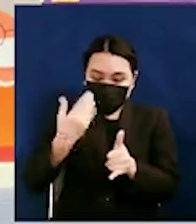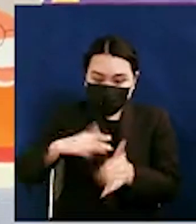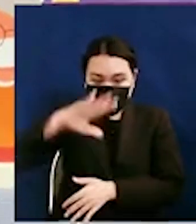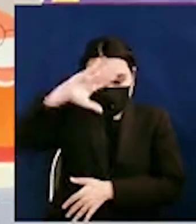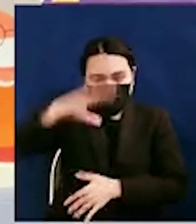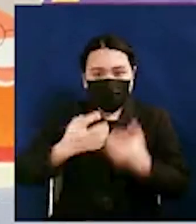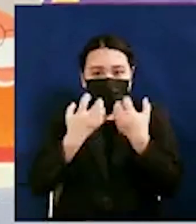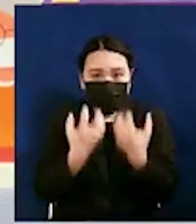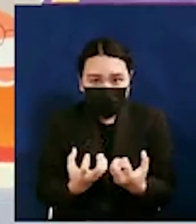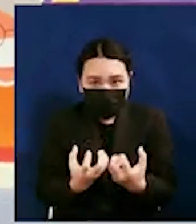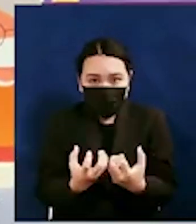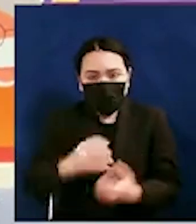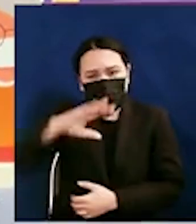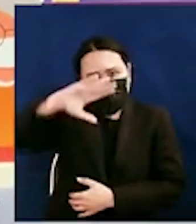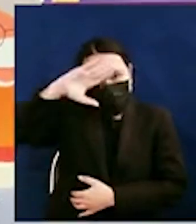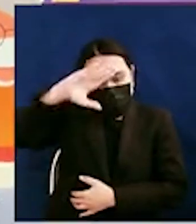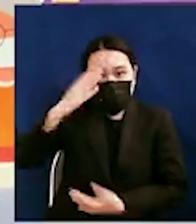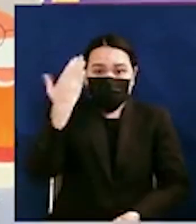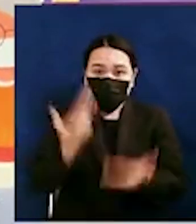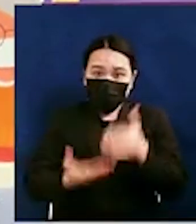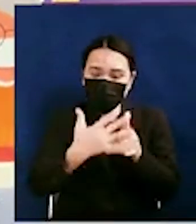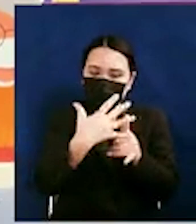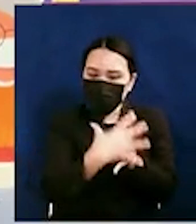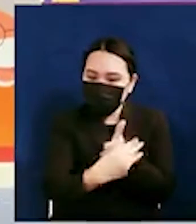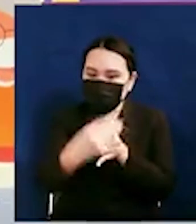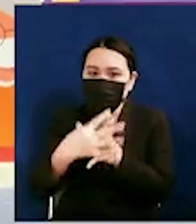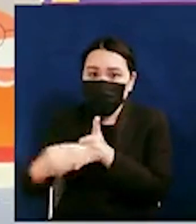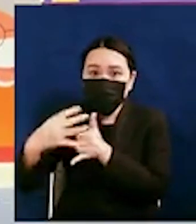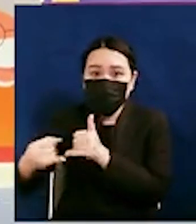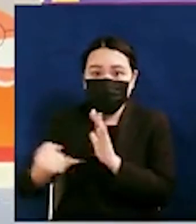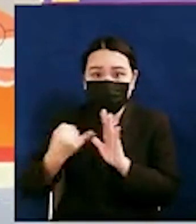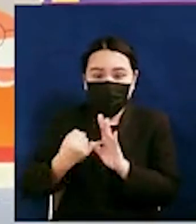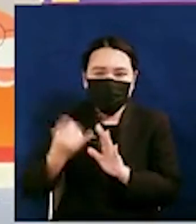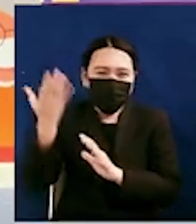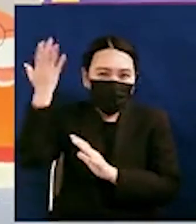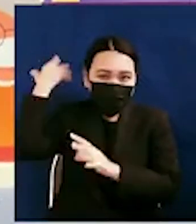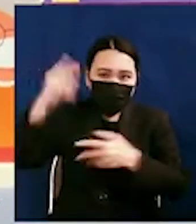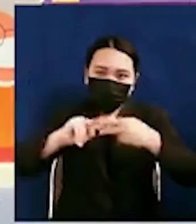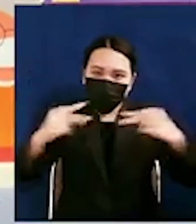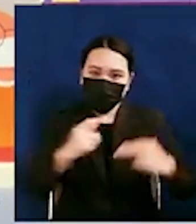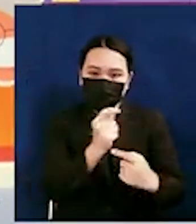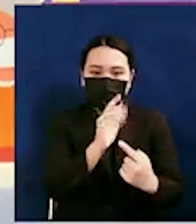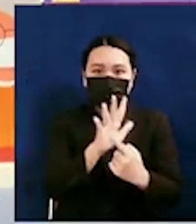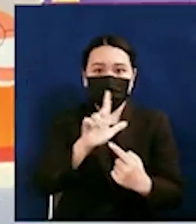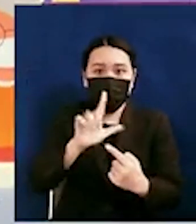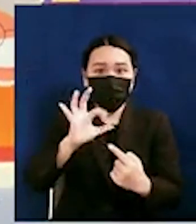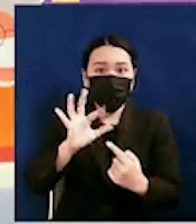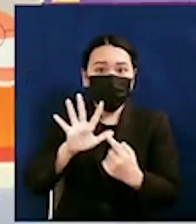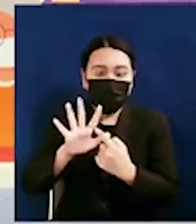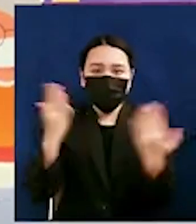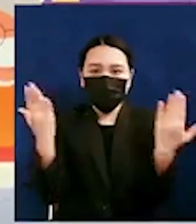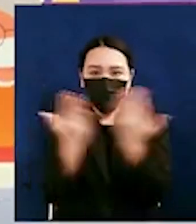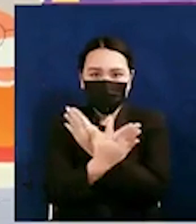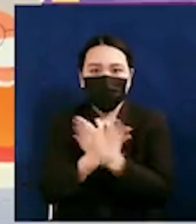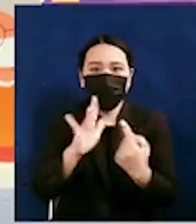ะครับหรือติดต่อกันได้ง่ายขึ้นเหมือนตอนที่อัลฟาเป็นเดลต้าอย่างเงี้ยนะครับแล้วก็ถ้ามันดื้อย